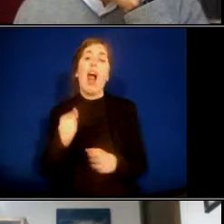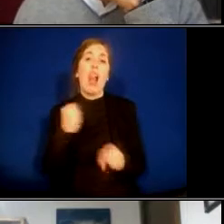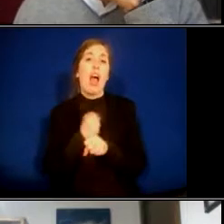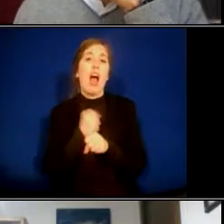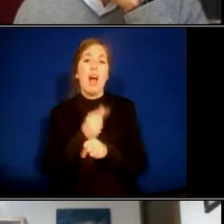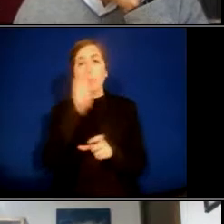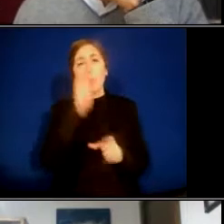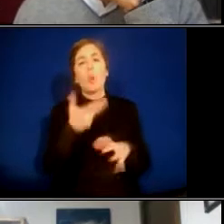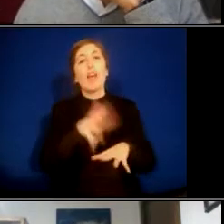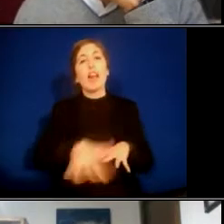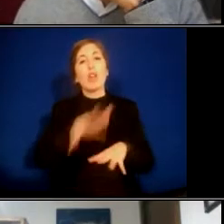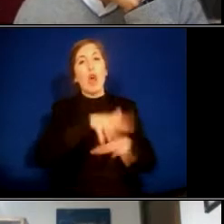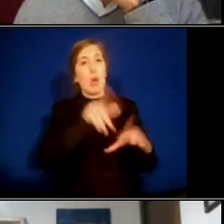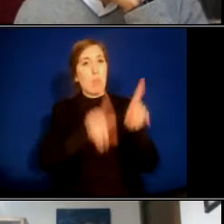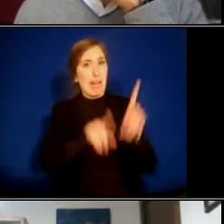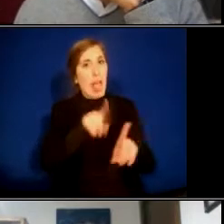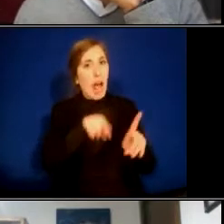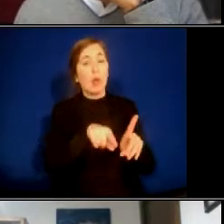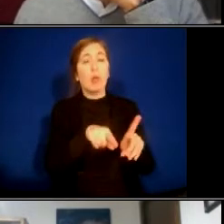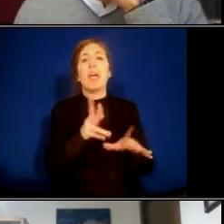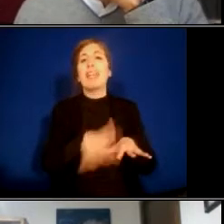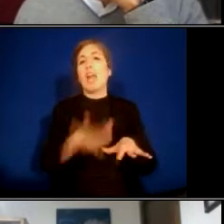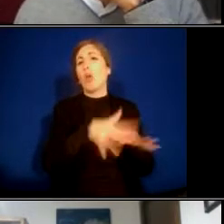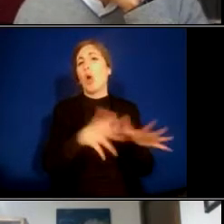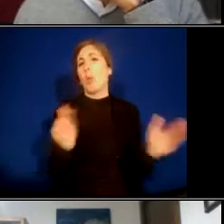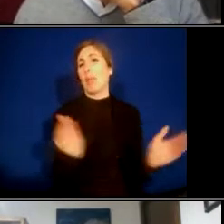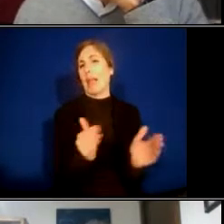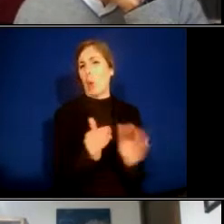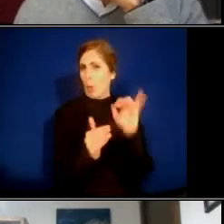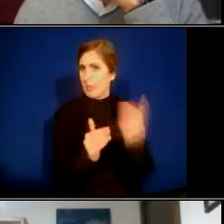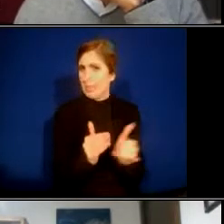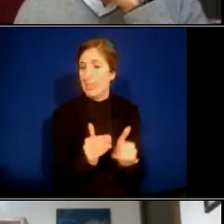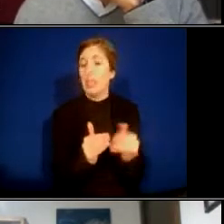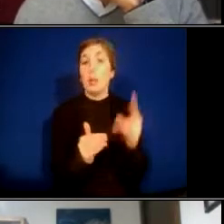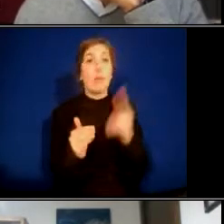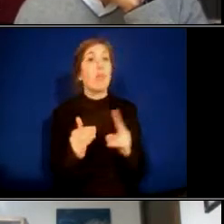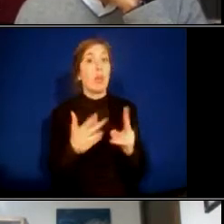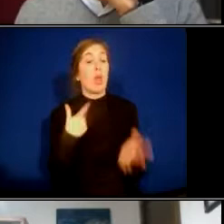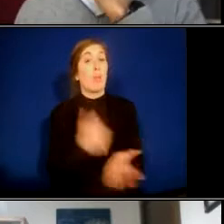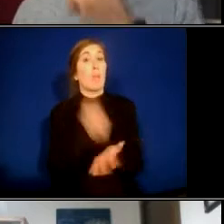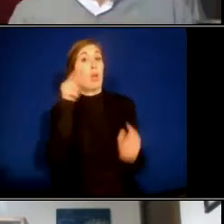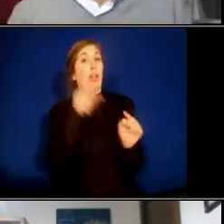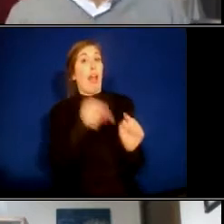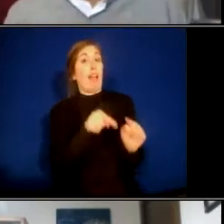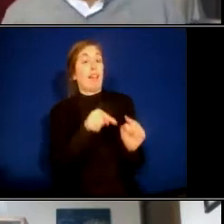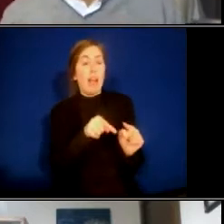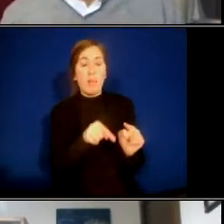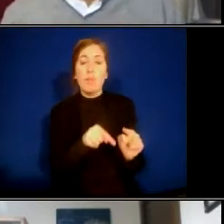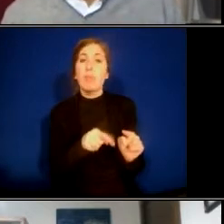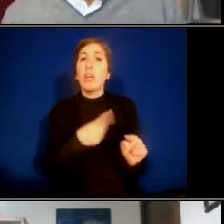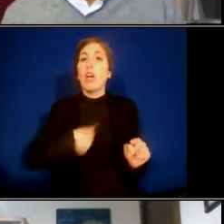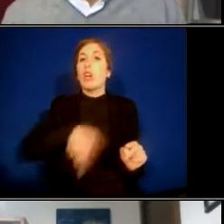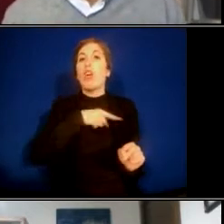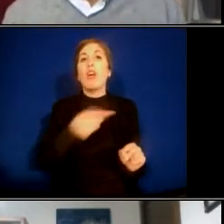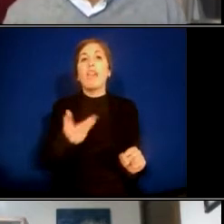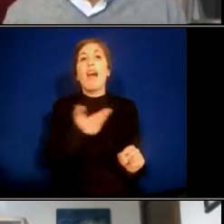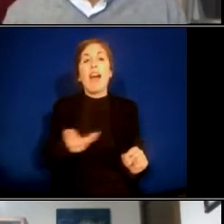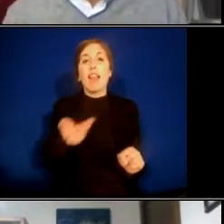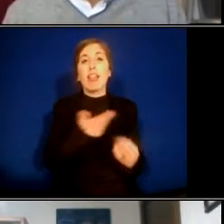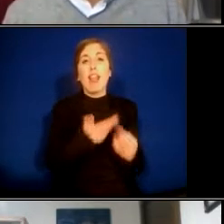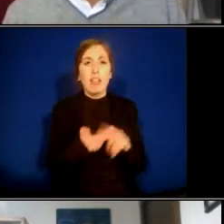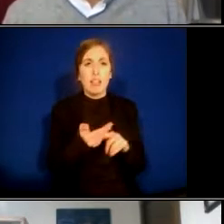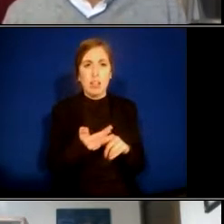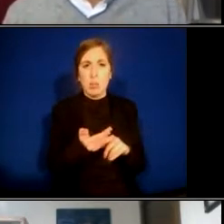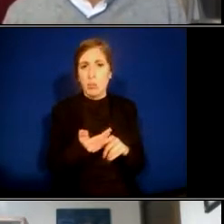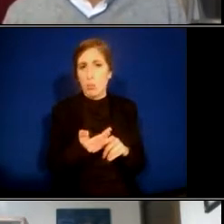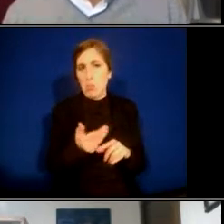ma sicuramente rispetto a tutto il resto, ma importante. E la nostra Caritas, naturalmente come tutte le Caritas,